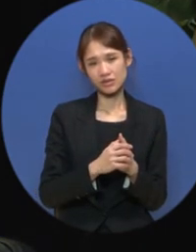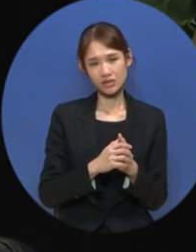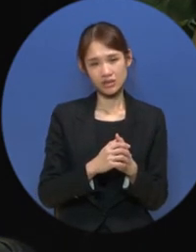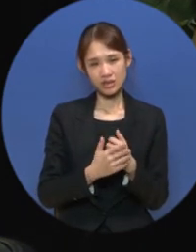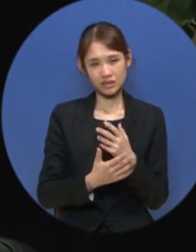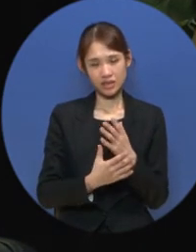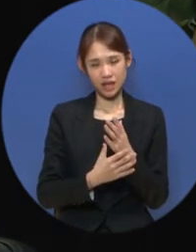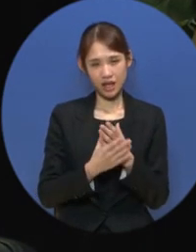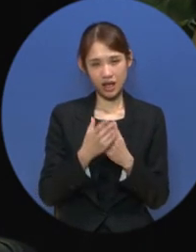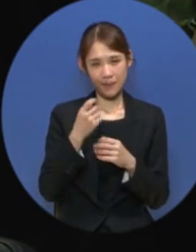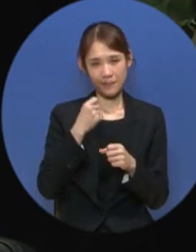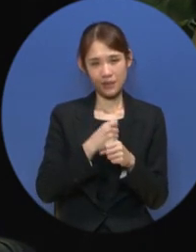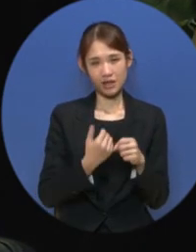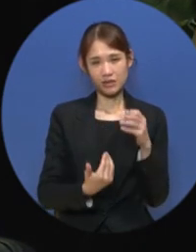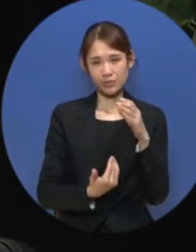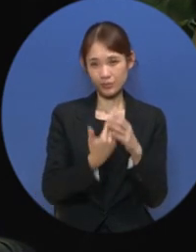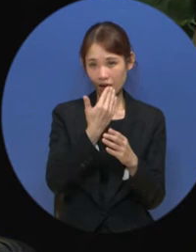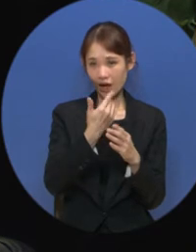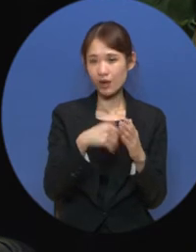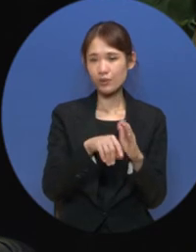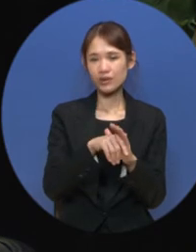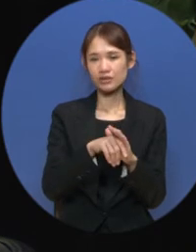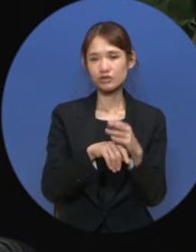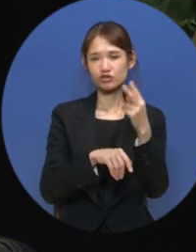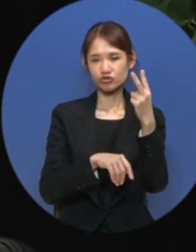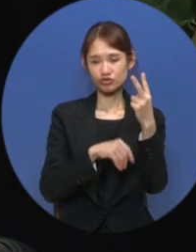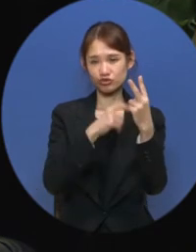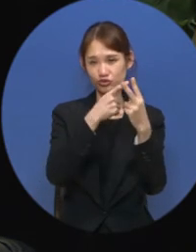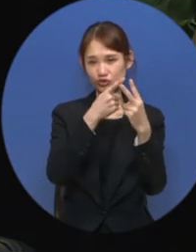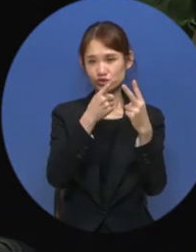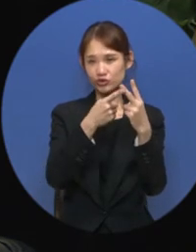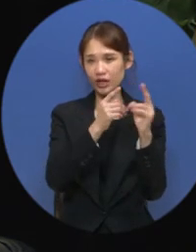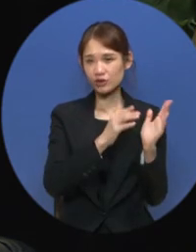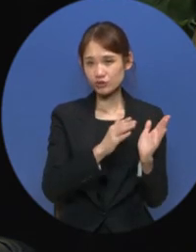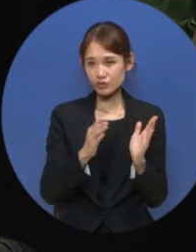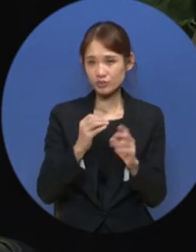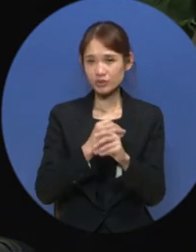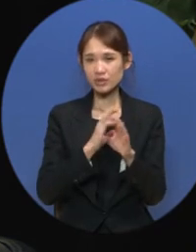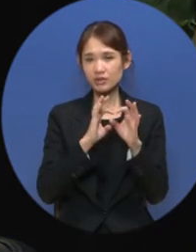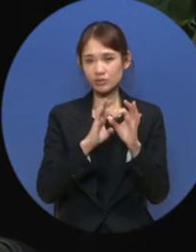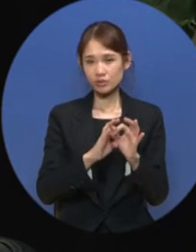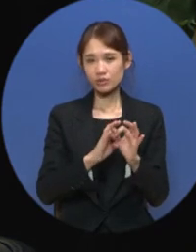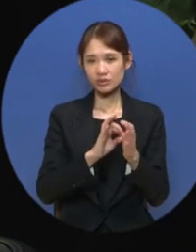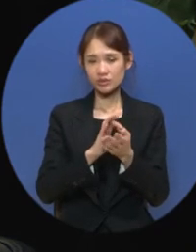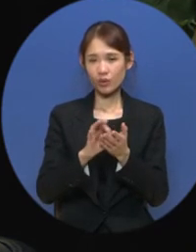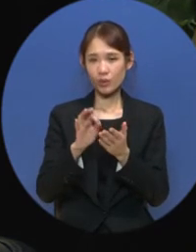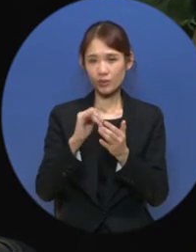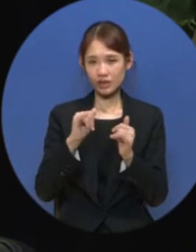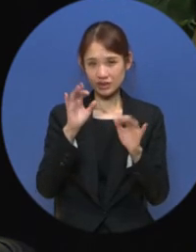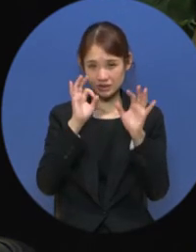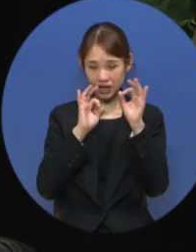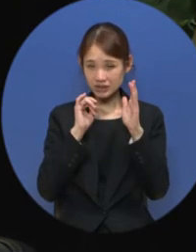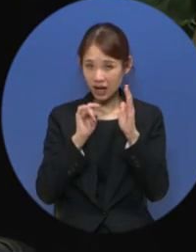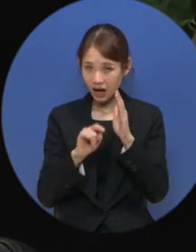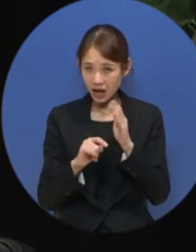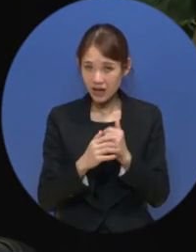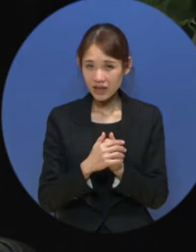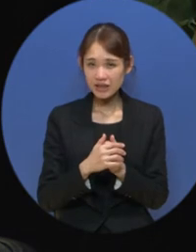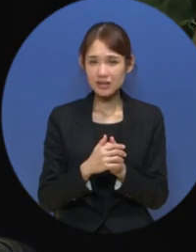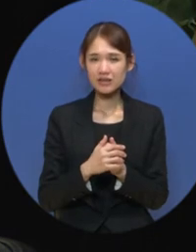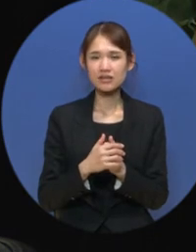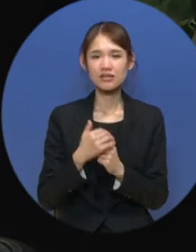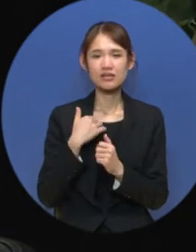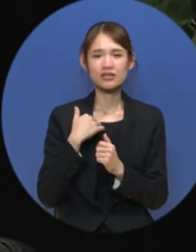착이 이루어질 수 있도록 그렇게 두 시즌을 이제 저희가 준비를 해서 네. 소비자들에게 좀 찾아갔습니다. 그리고 사실